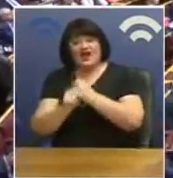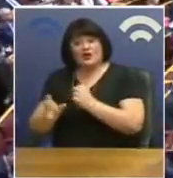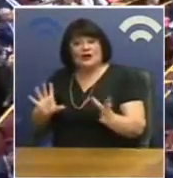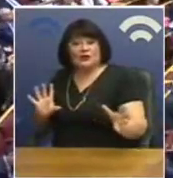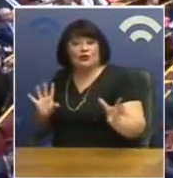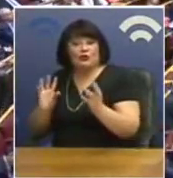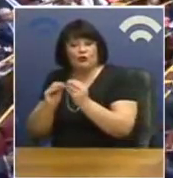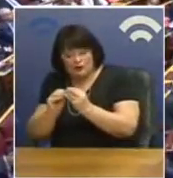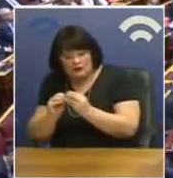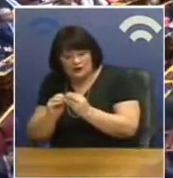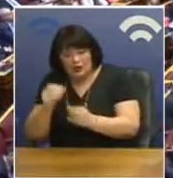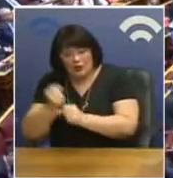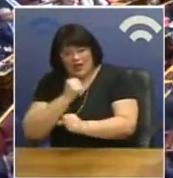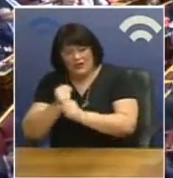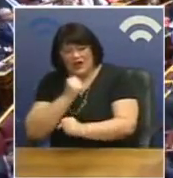της.